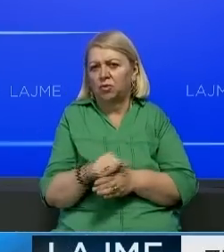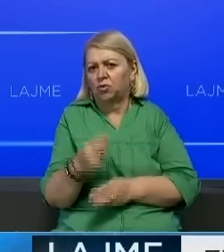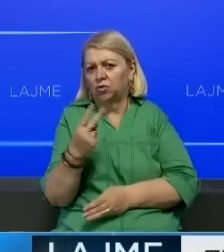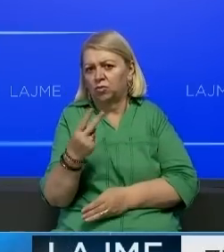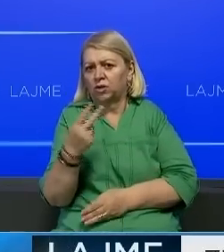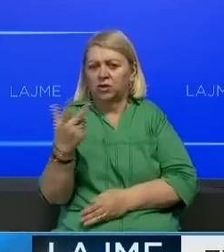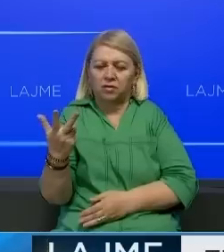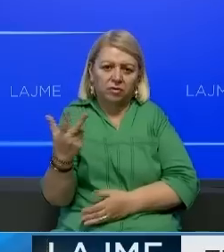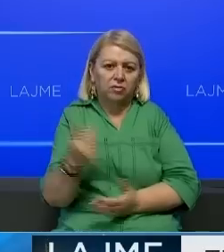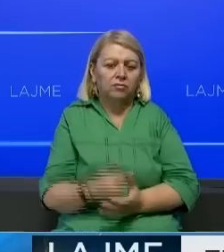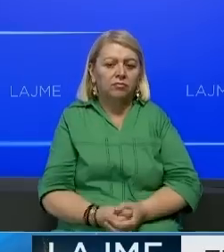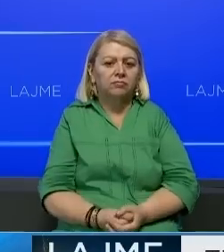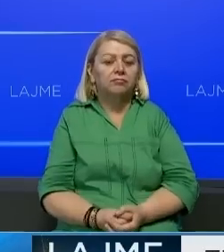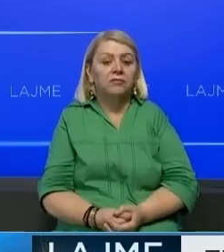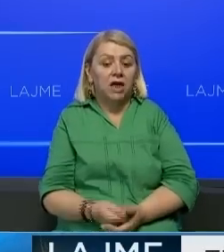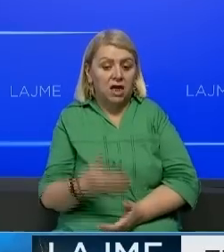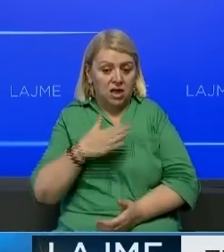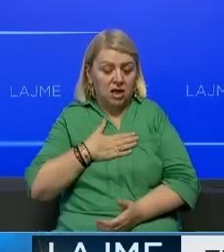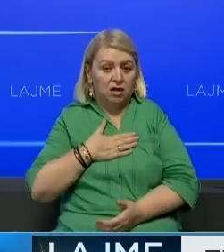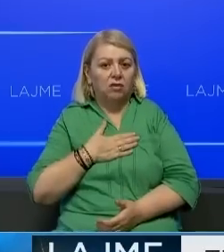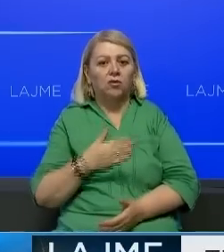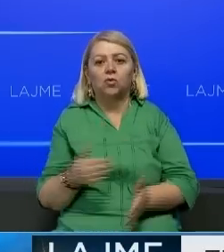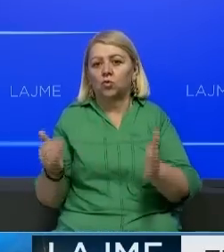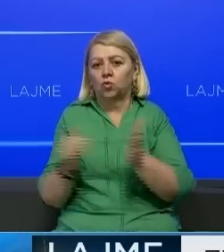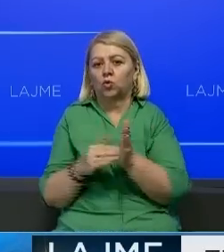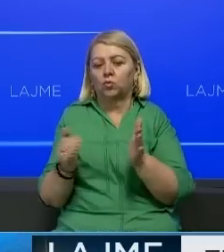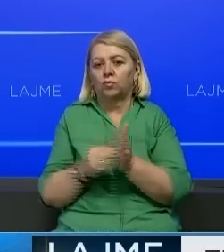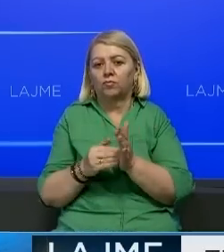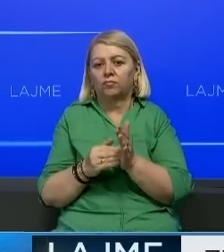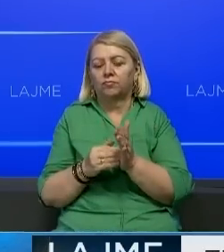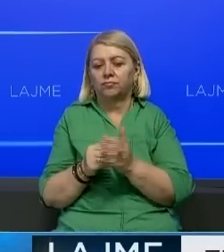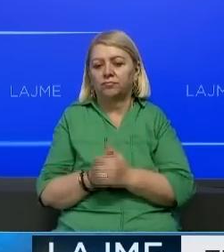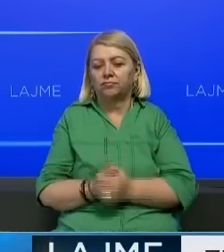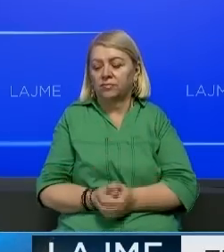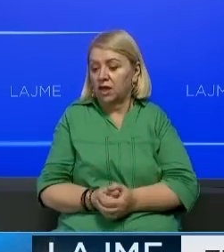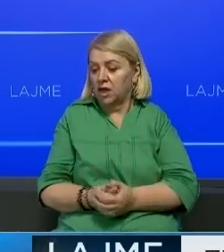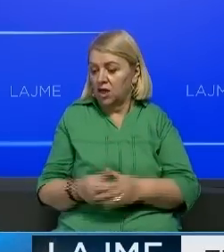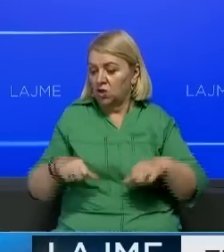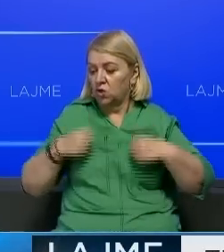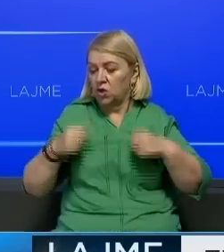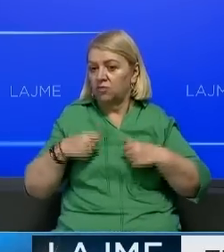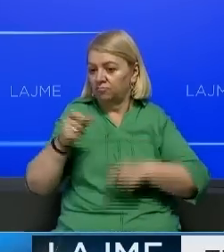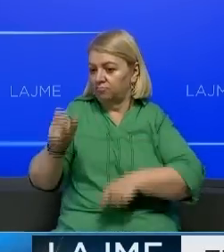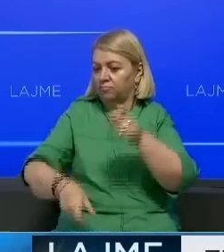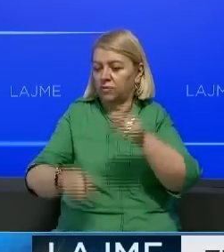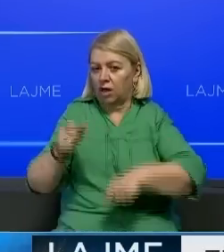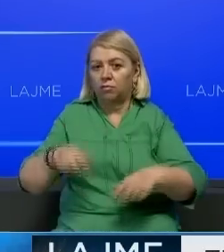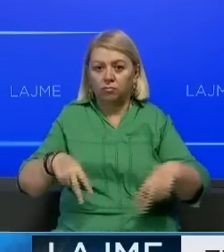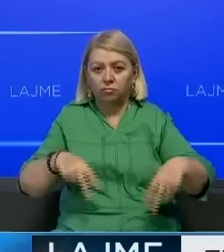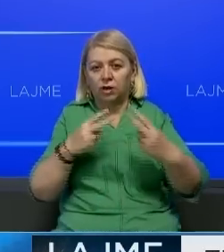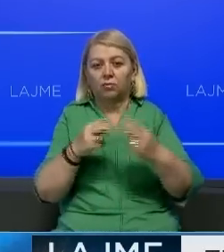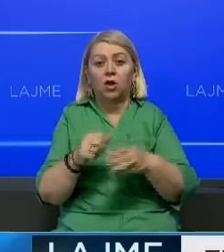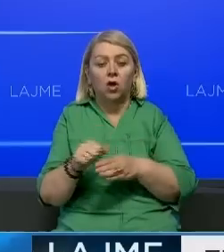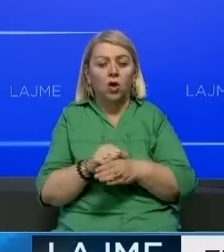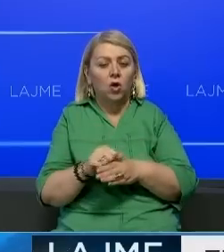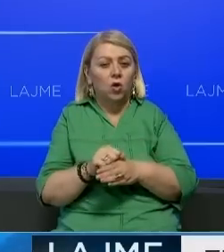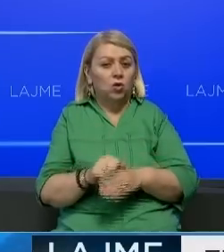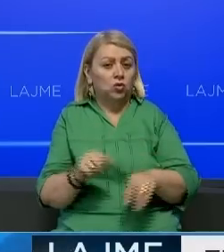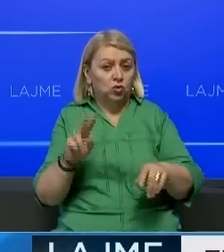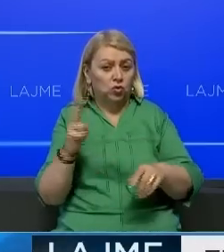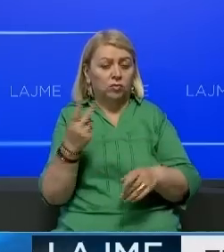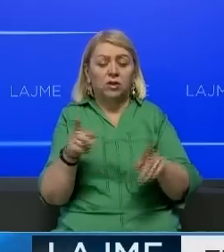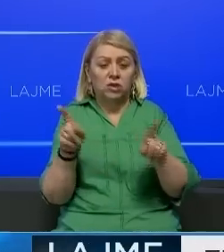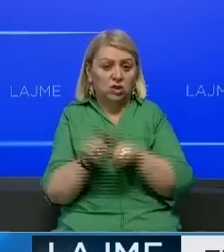muaj maksimum, ne do duhet të gjithë qytetarë që jetojmë këtu, jemi duke përballë 12 muaj me problemet